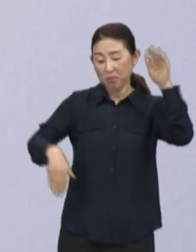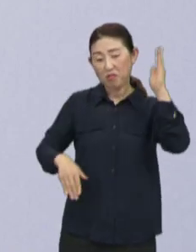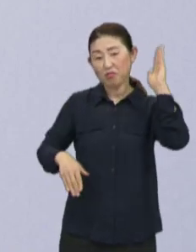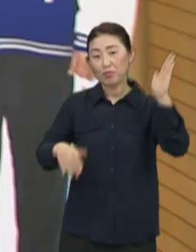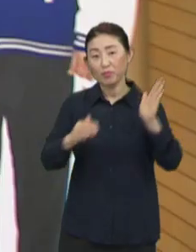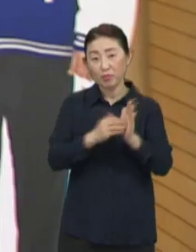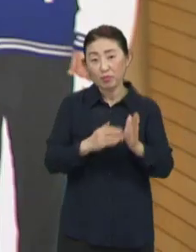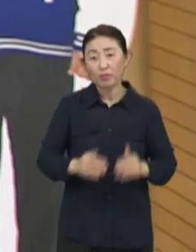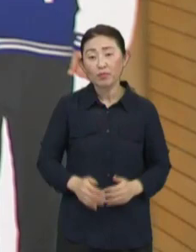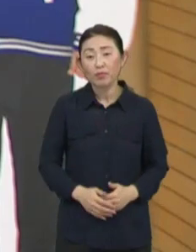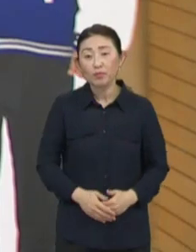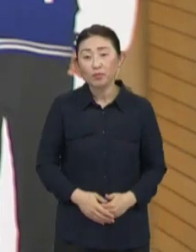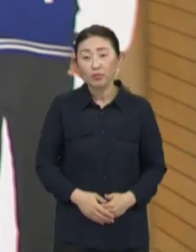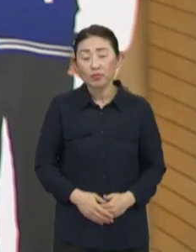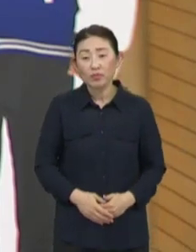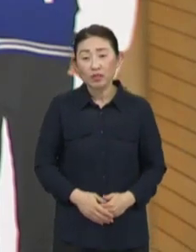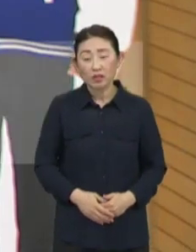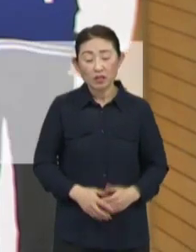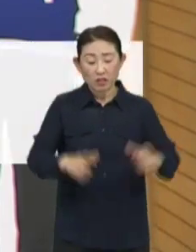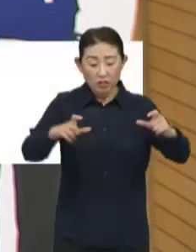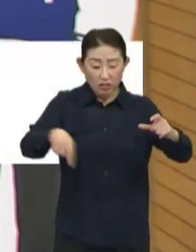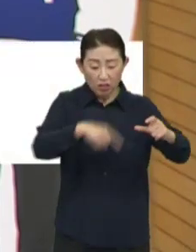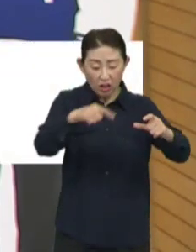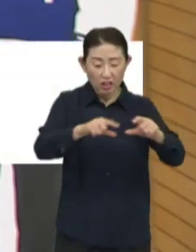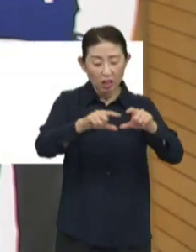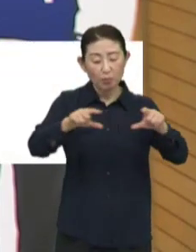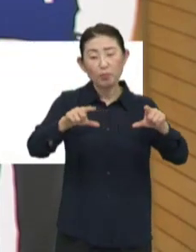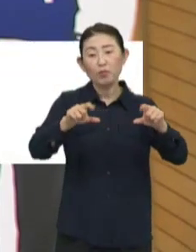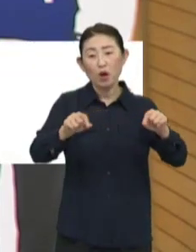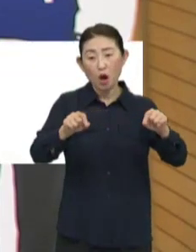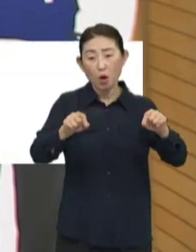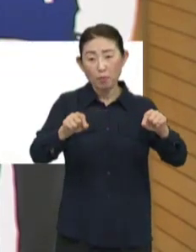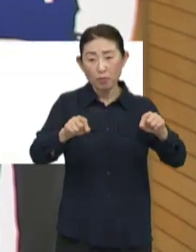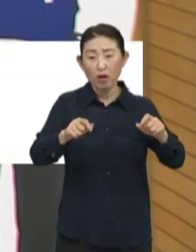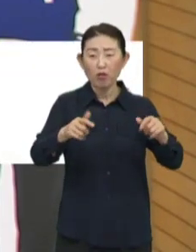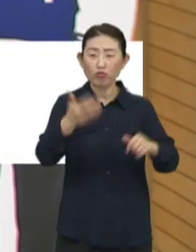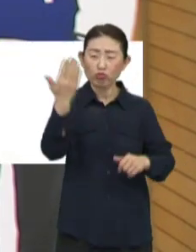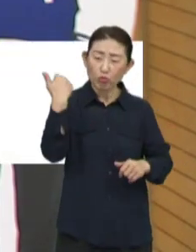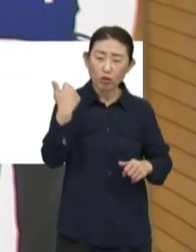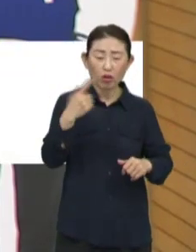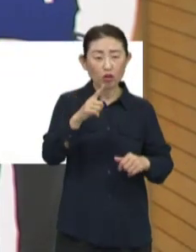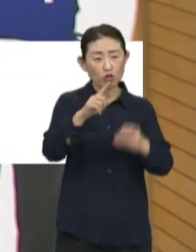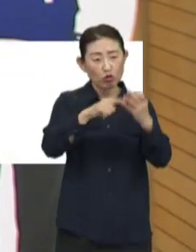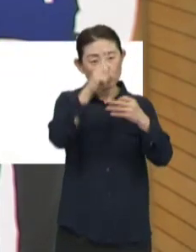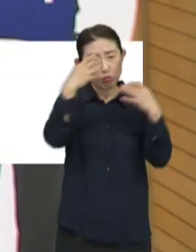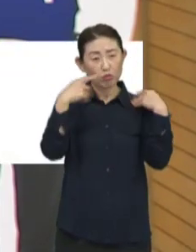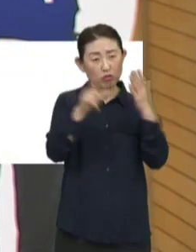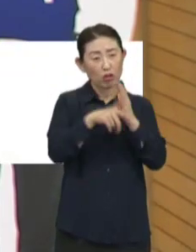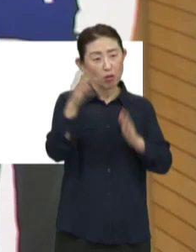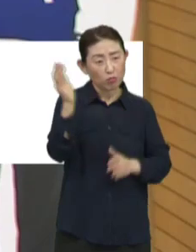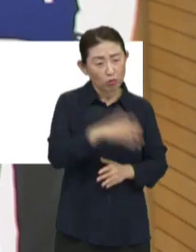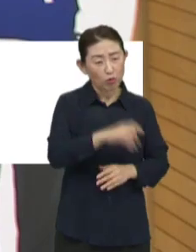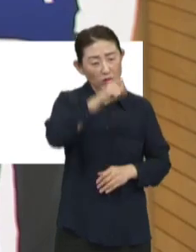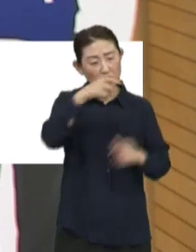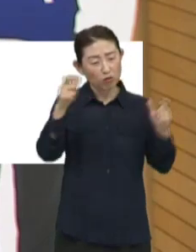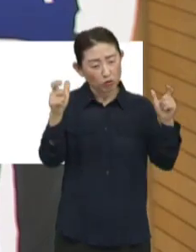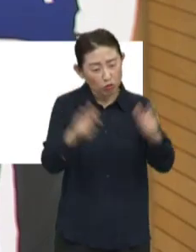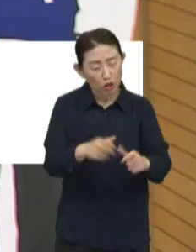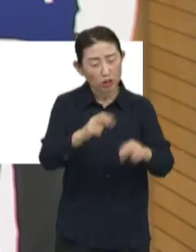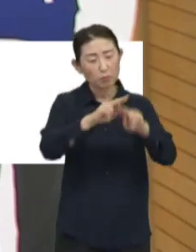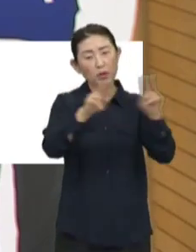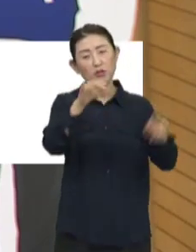드러냅니다. 지역 화폐가 이 정도 들어서 줄어들거나 폐지되고 있습니다. 이것을 되살려서